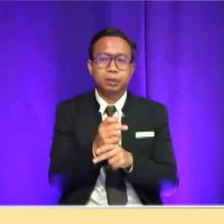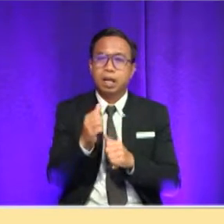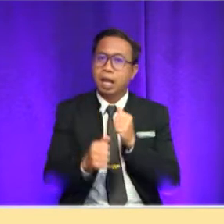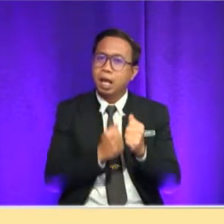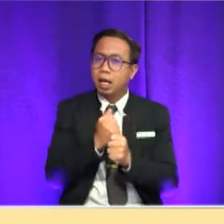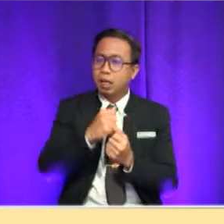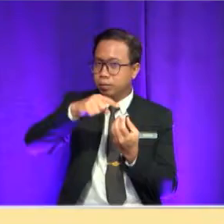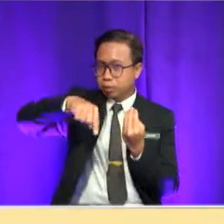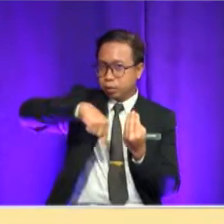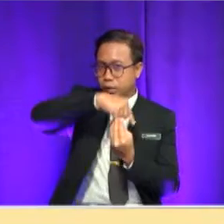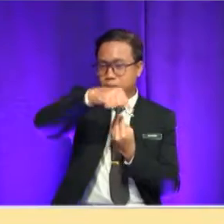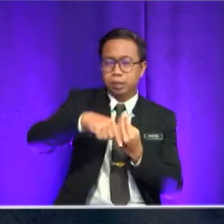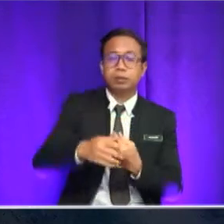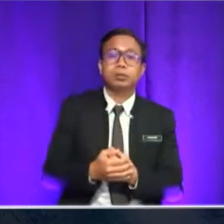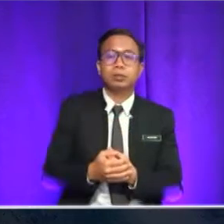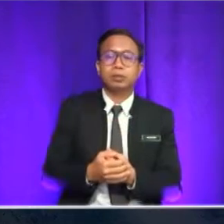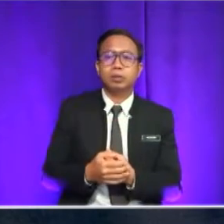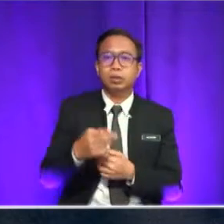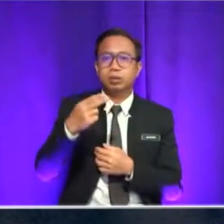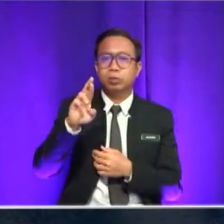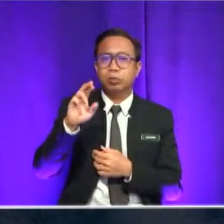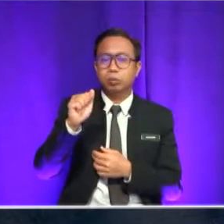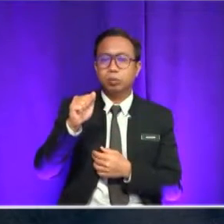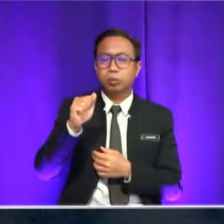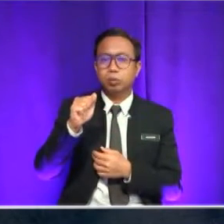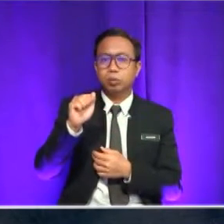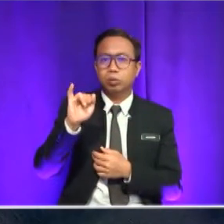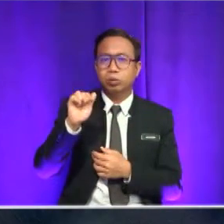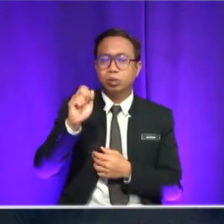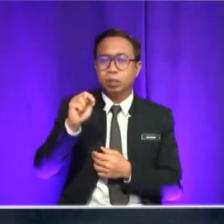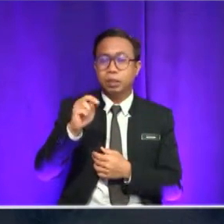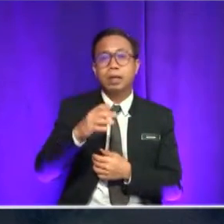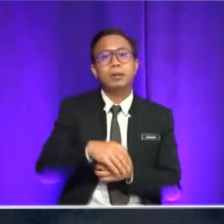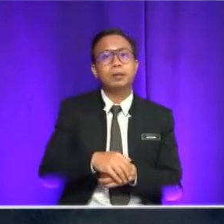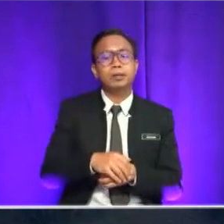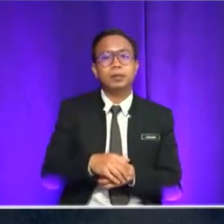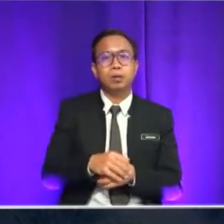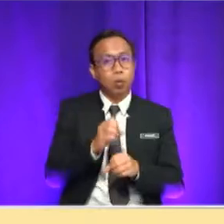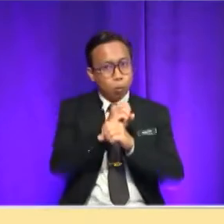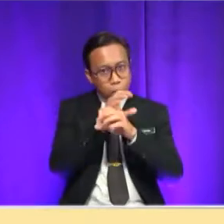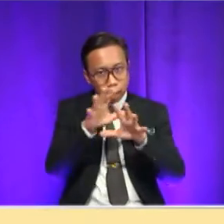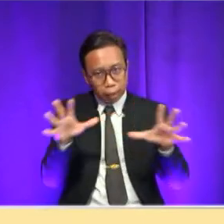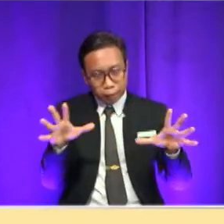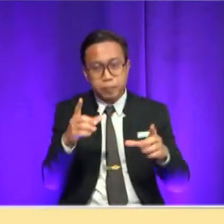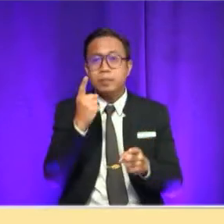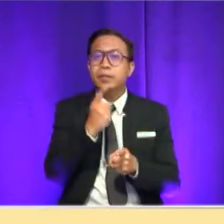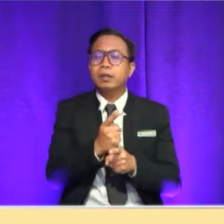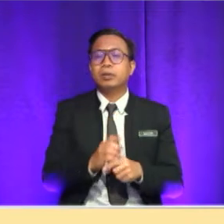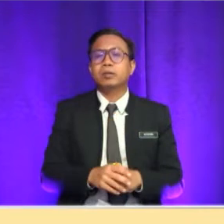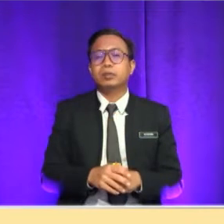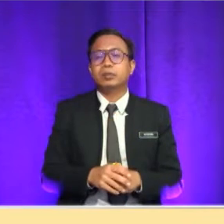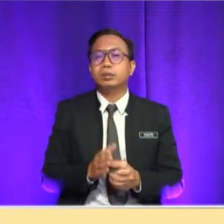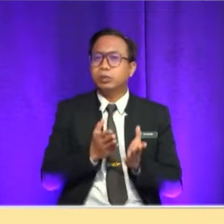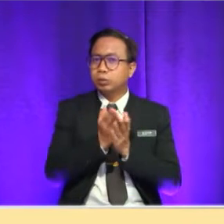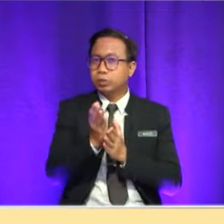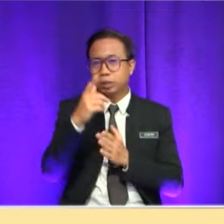sekitar. Ini ayat apa, Ifan? Huraian, cikgu. Ya ke? Betul. Wah, ayat huraian. Betul lah. Okey,